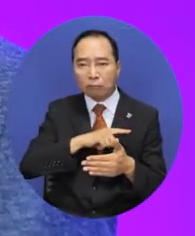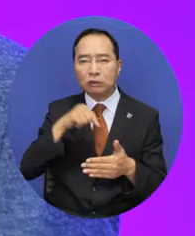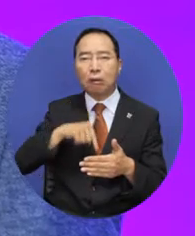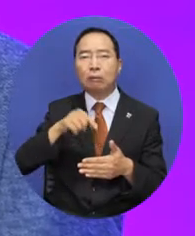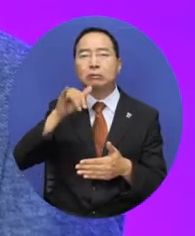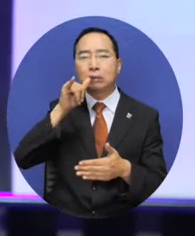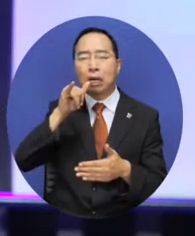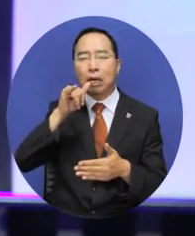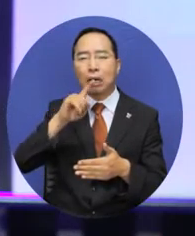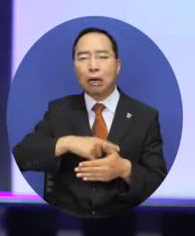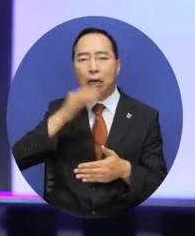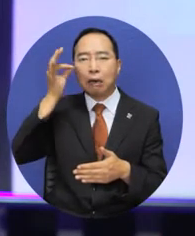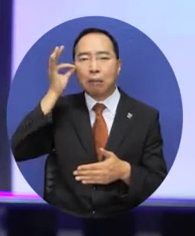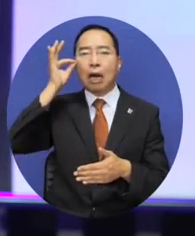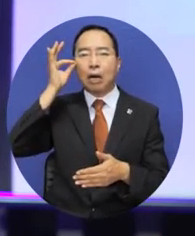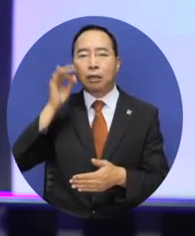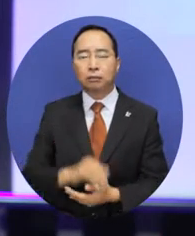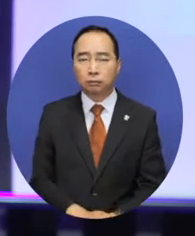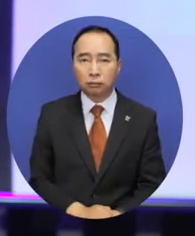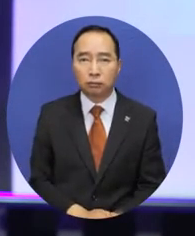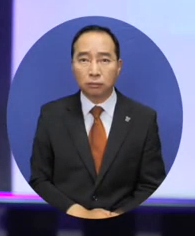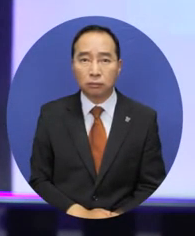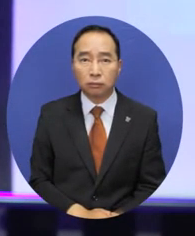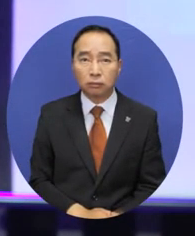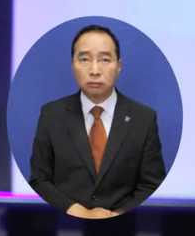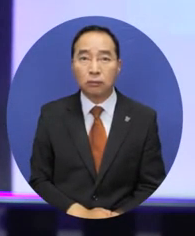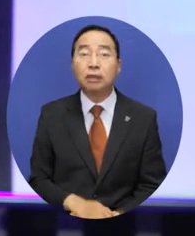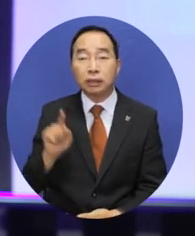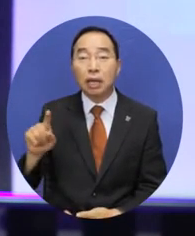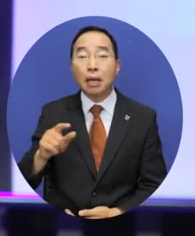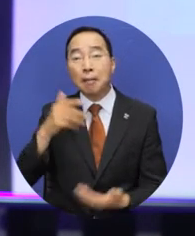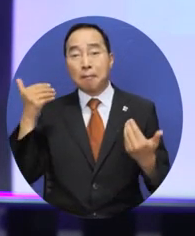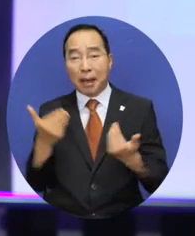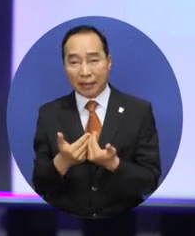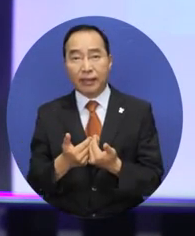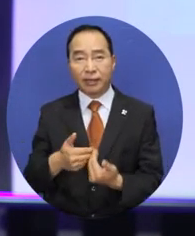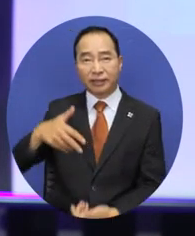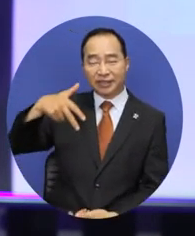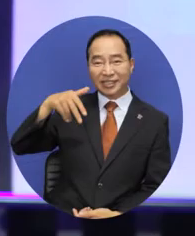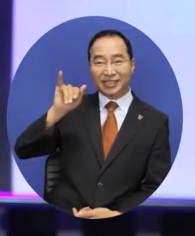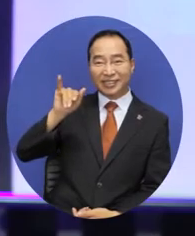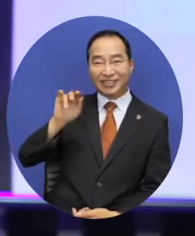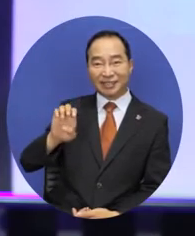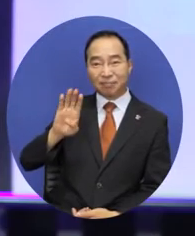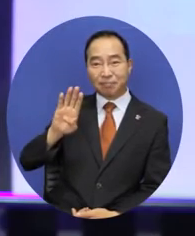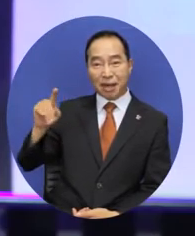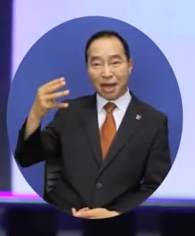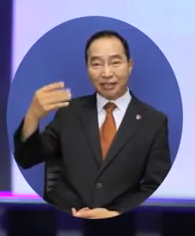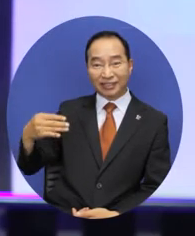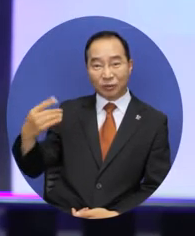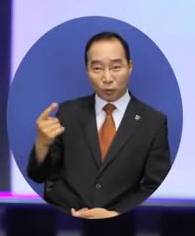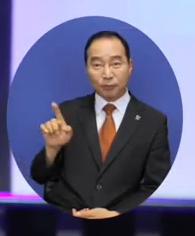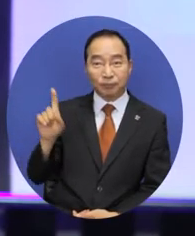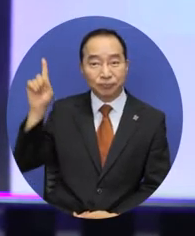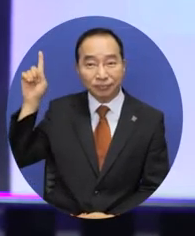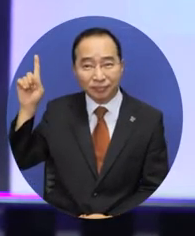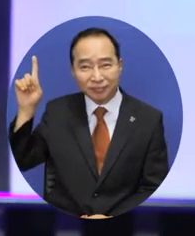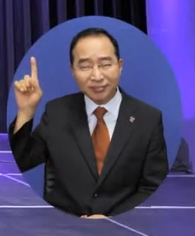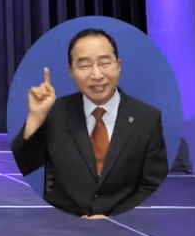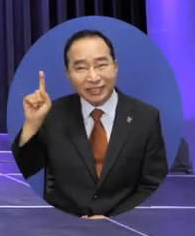거죠. 자, 근데 짐 바르도라는 사람이 스탠리 밀그램을 이어서 유사한 실험을